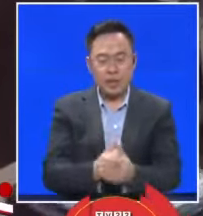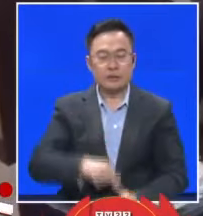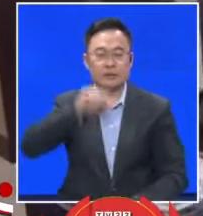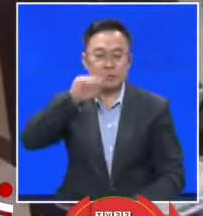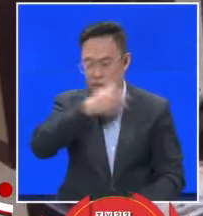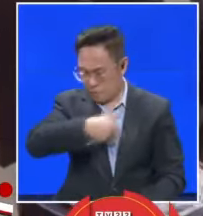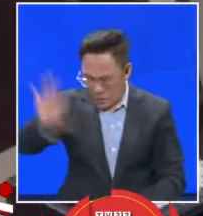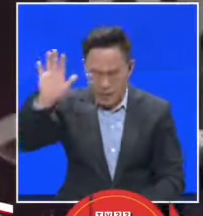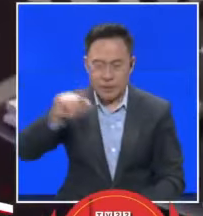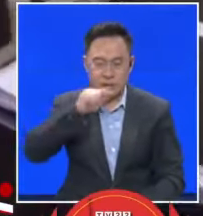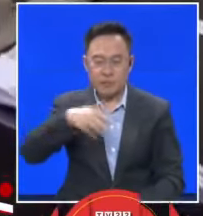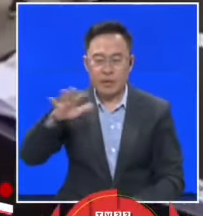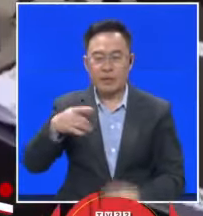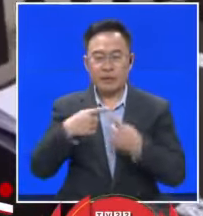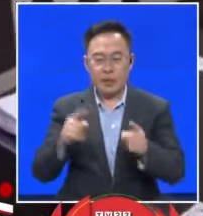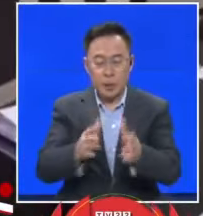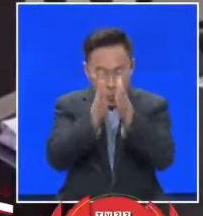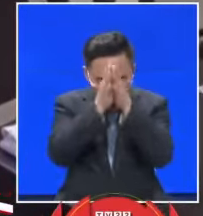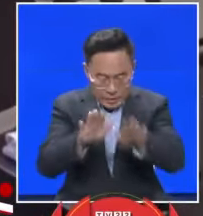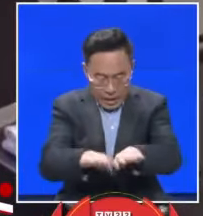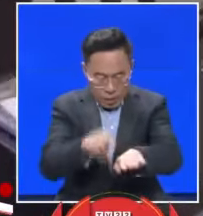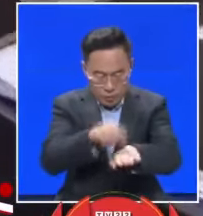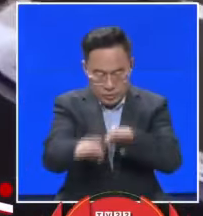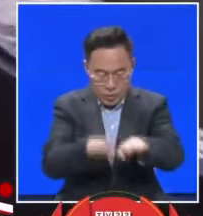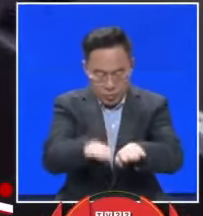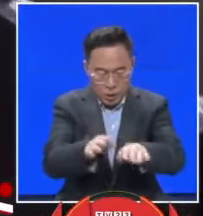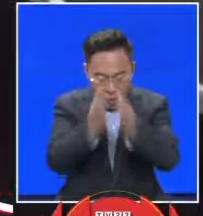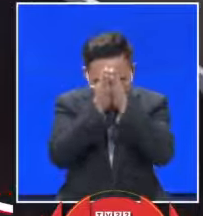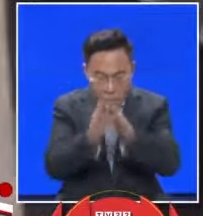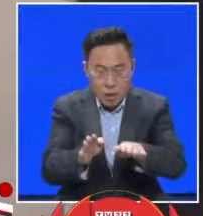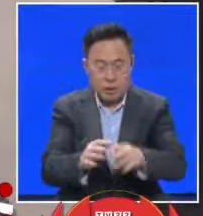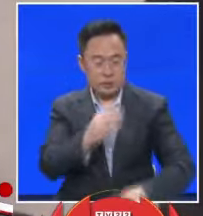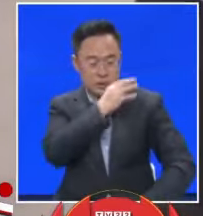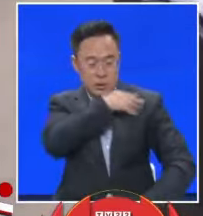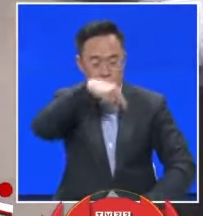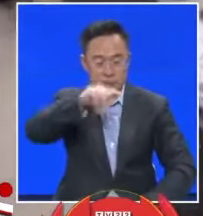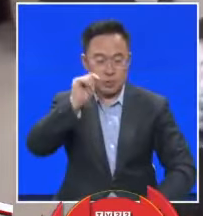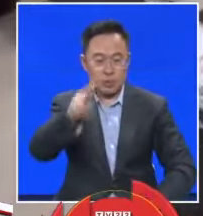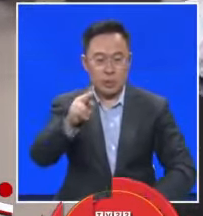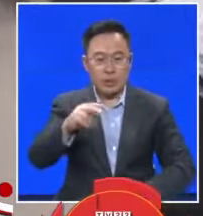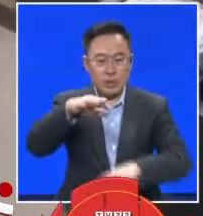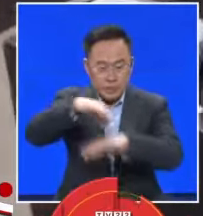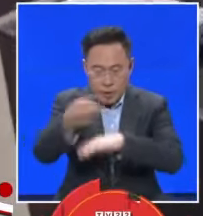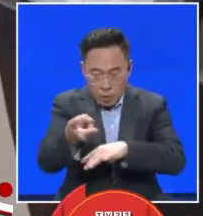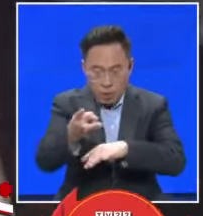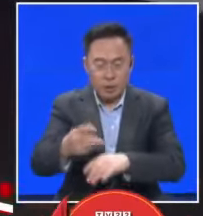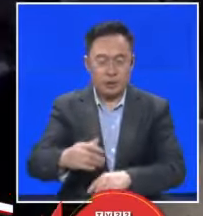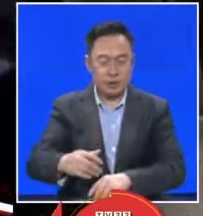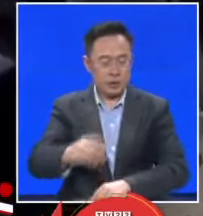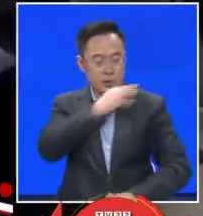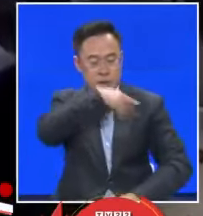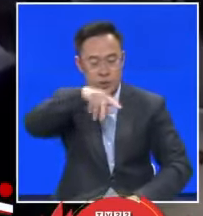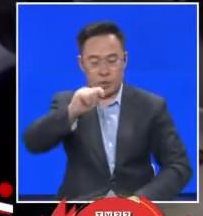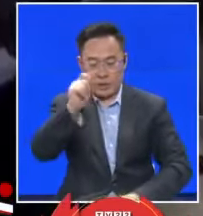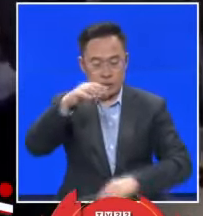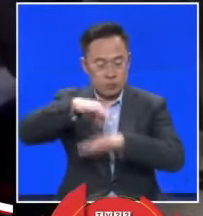ถึงขั้นก้มลงไปกราบเท้าเลยนะคะแล้วก็ไปกราบเท้าพันตำรวจโทซึ่งก็มียศน้อยกว่าตัวเองซึ่งเป็นพันตำรวจเอกคุณผู้ชมล่าสุดมีราย